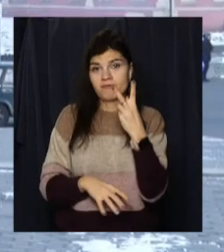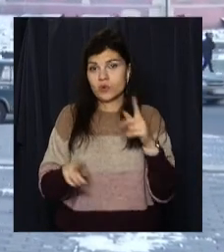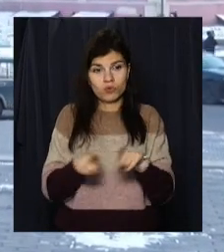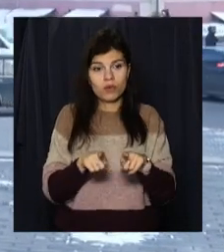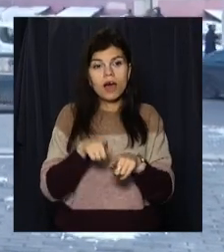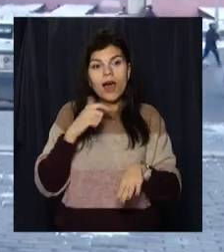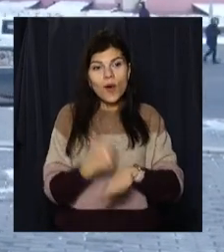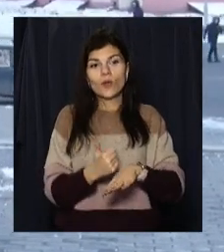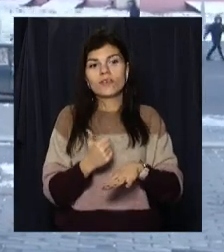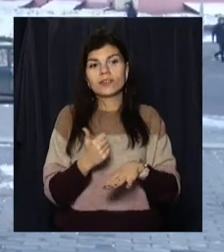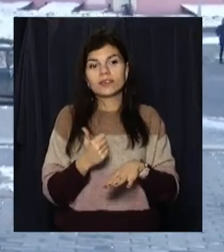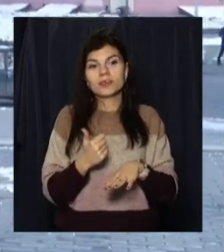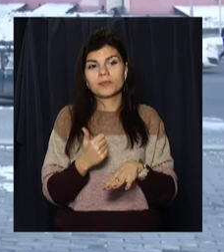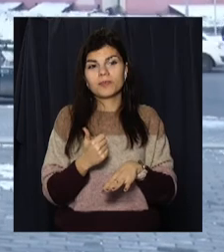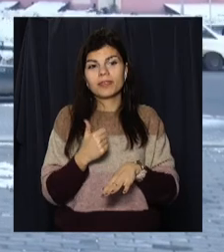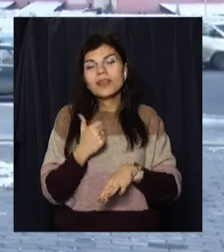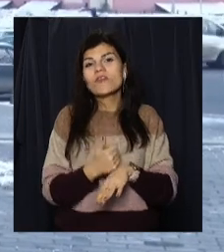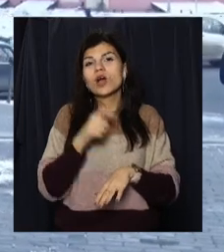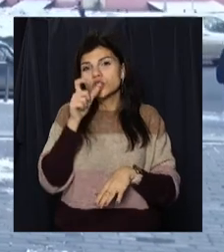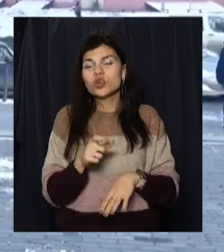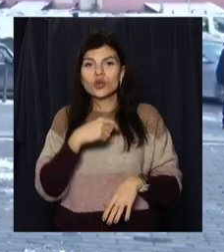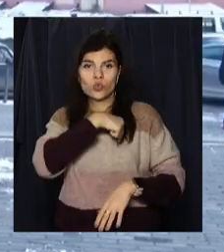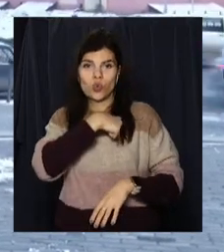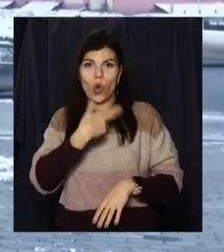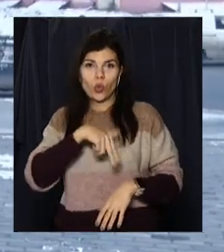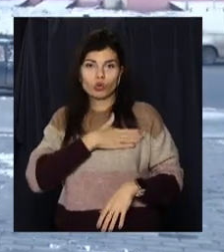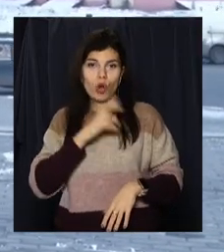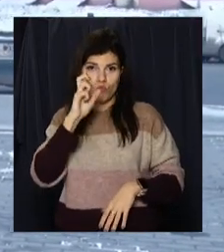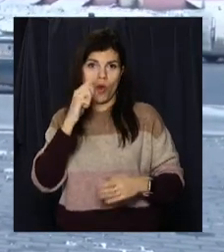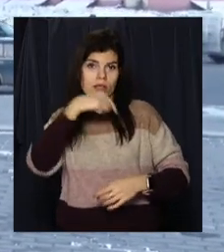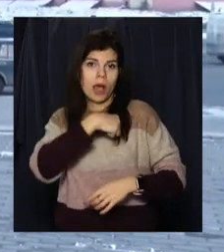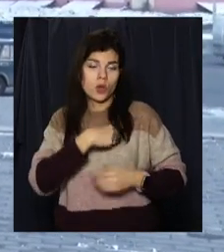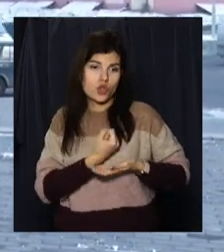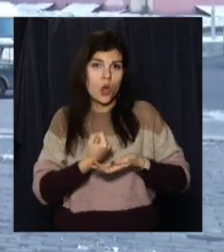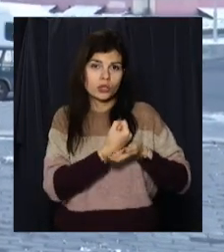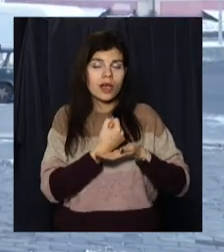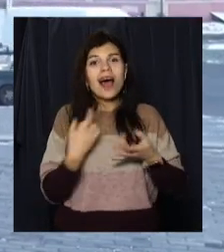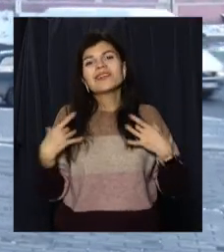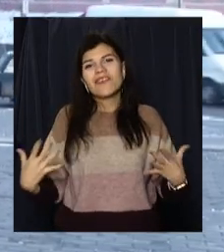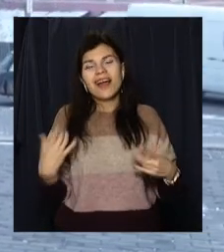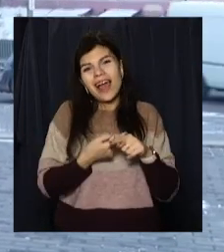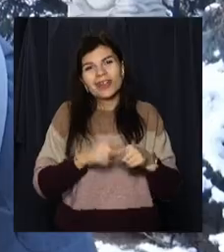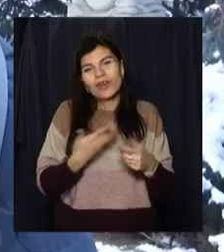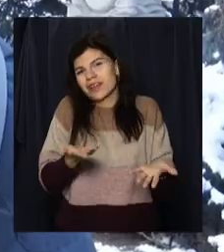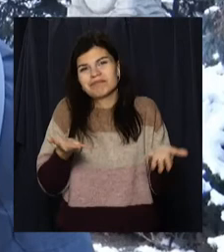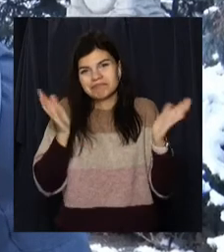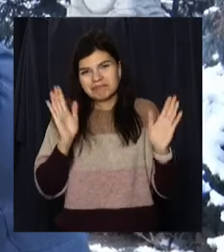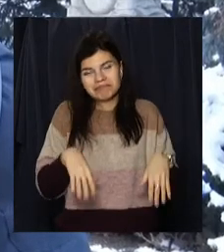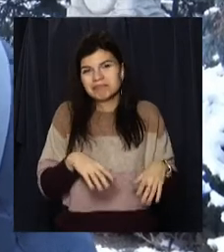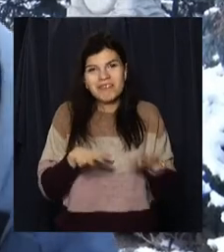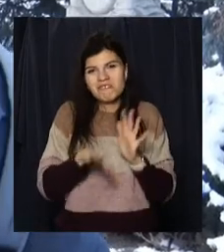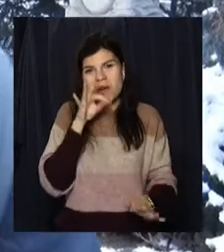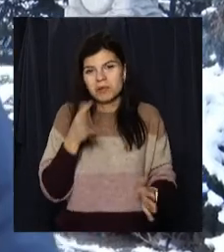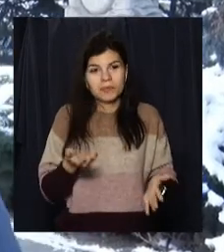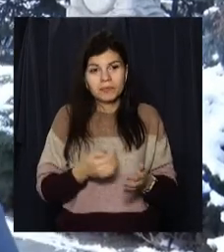був, як це, людина носила Бога в душі. А коли святкувати, це вже такий вибір. Замечательно, я ко